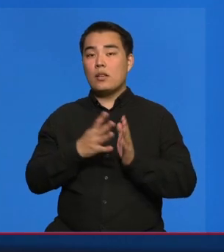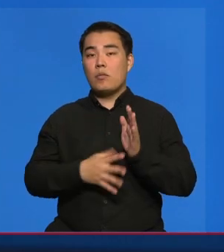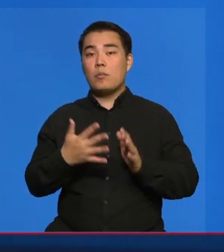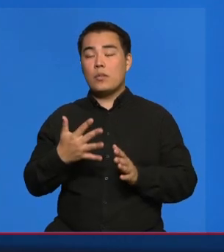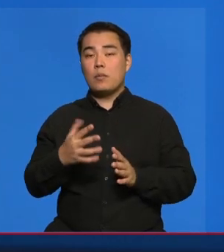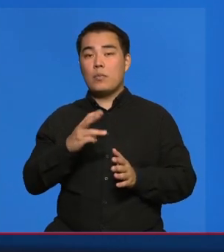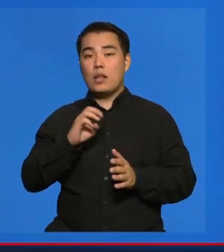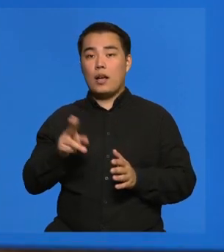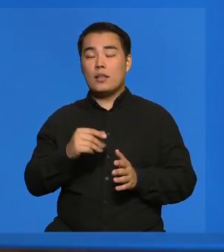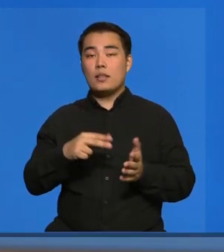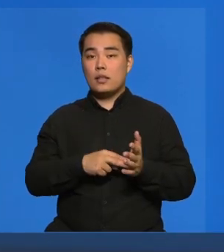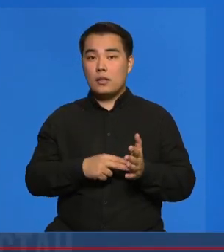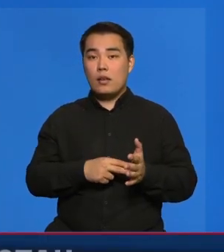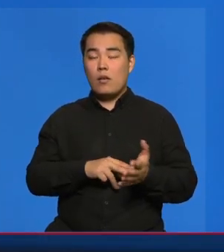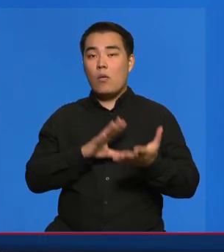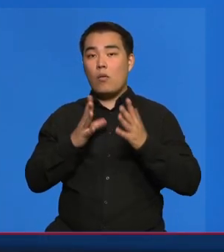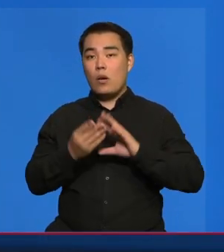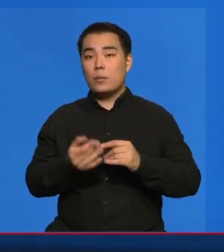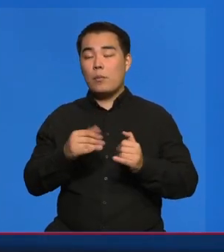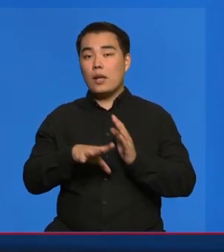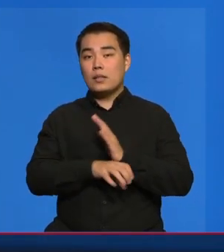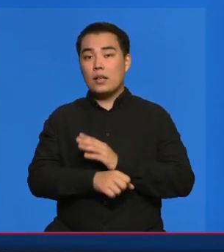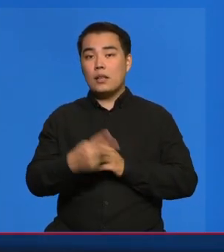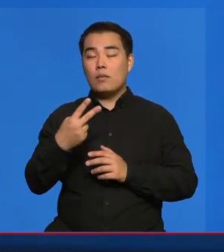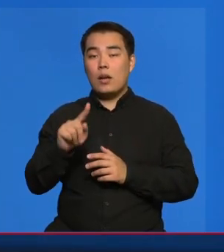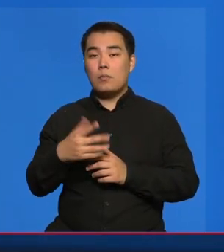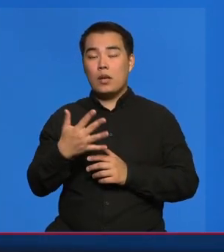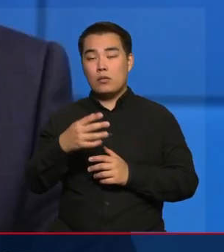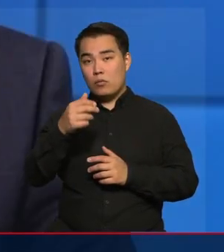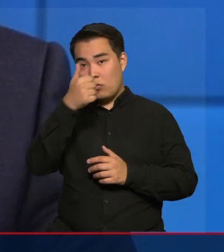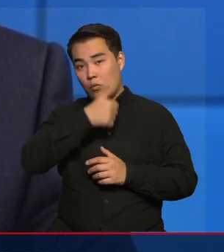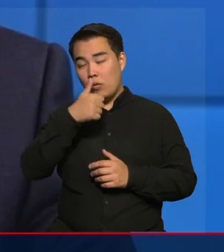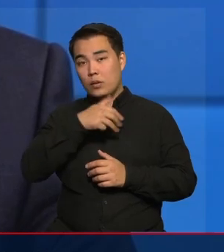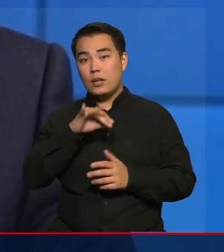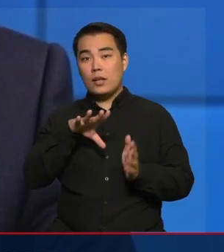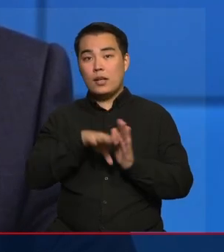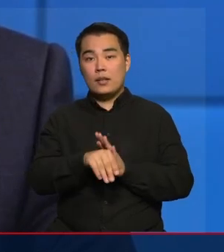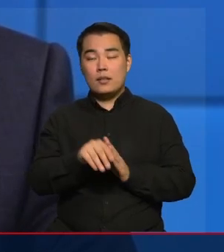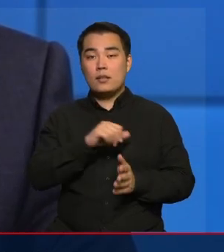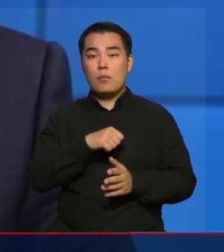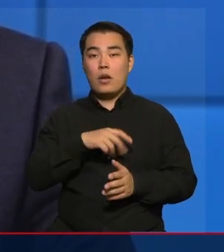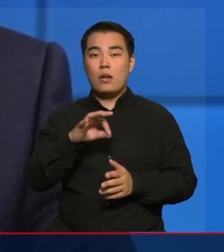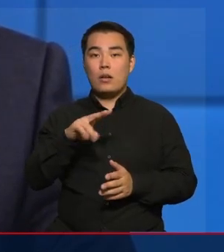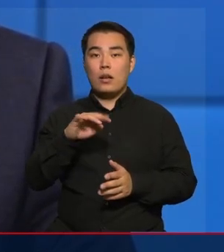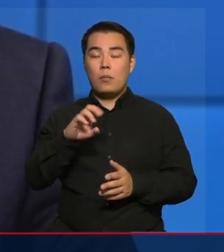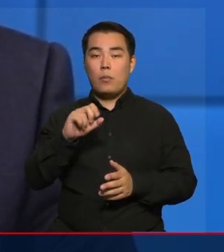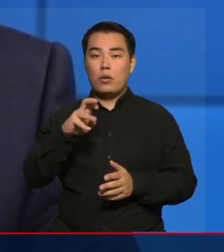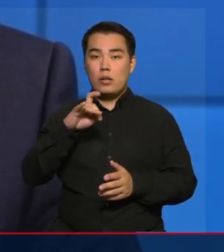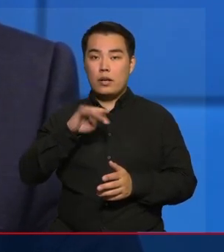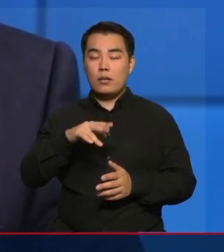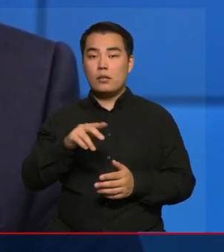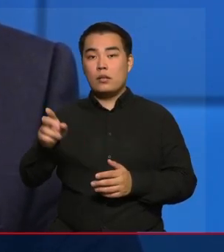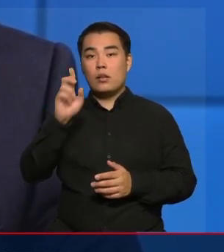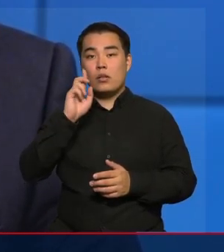млрд тенге всего же за последние 2 с по года в том числе со стороны олигополии народу Казахстана